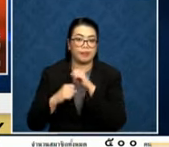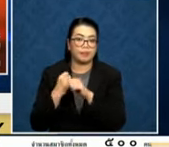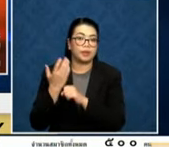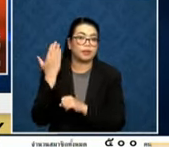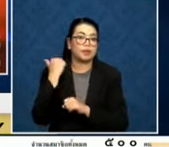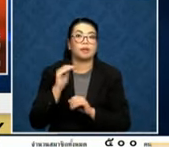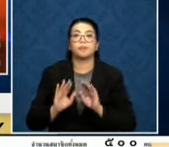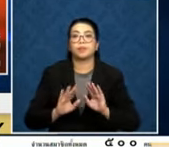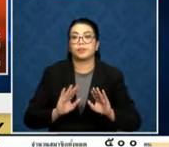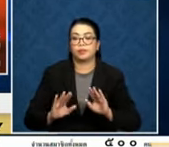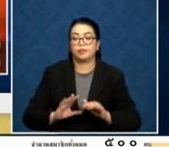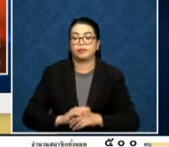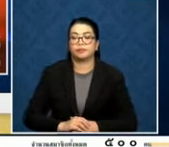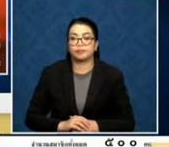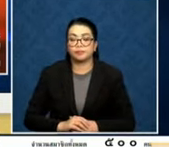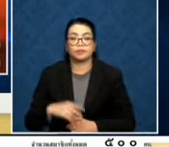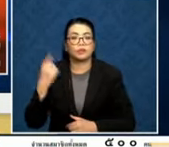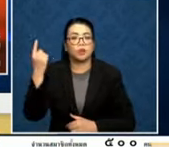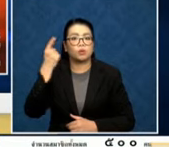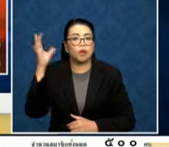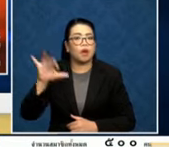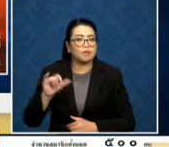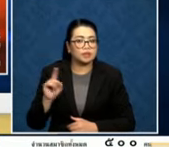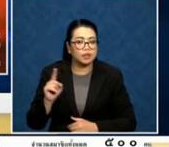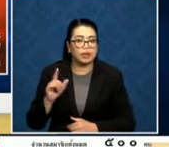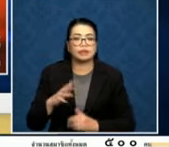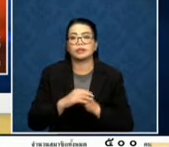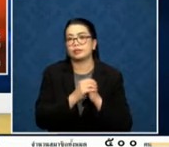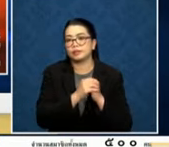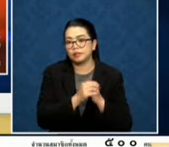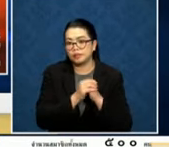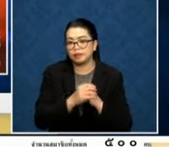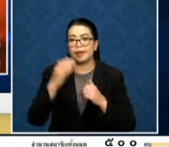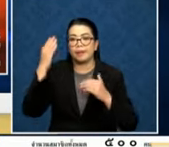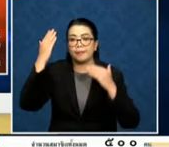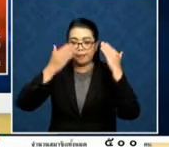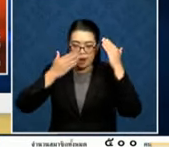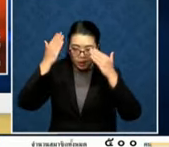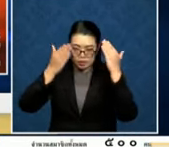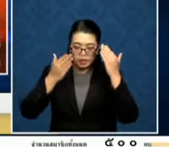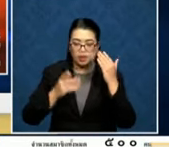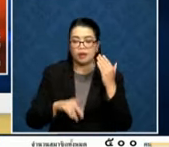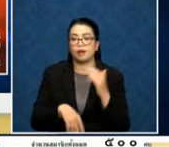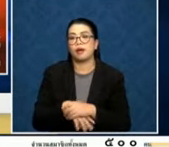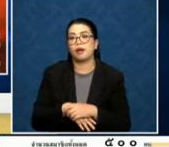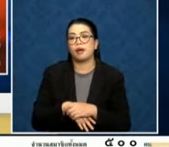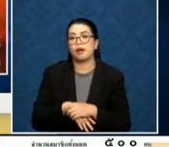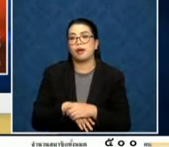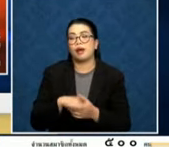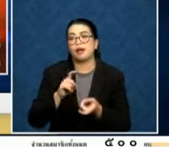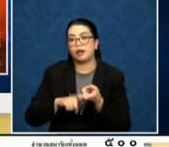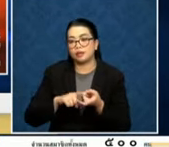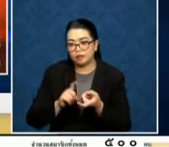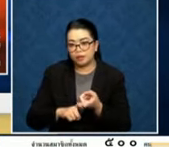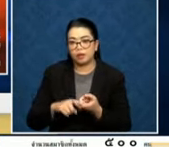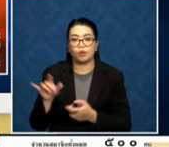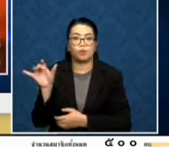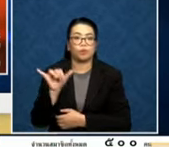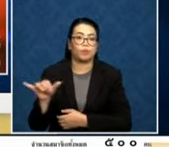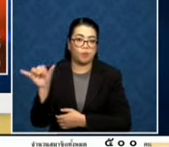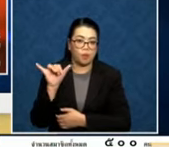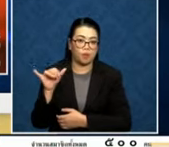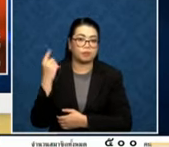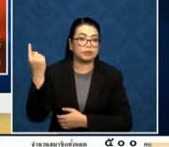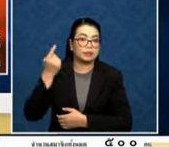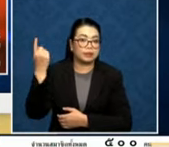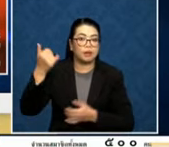มาโดยนักท่องเที่ยวมาจากไหนครับส่วนใหญ่มาจากจีนครับมาเลเซียรัสเซียและกลุ่มประเทศยุโรปครับท่านประธานซึ่งตัวเลข